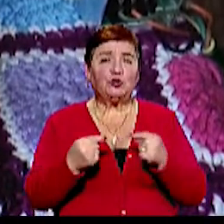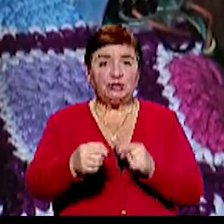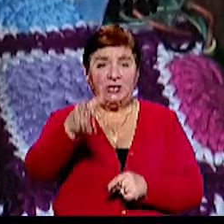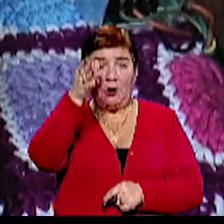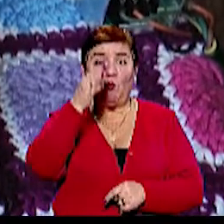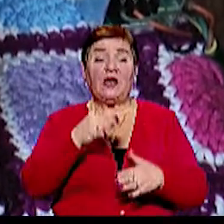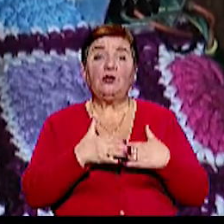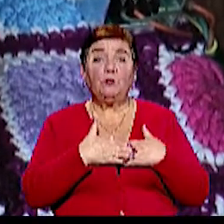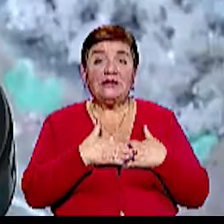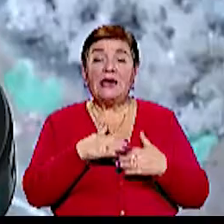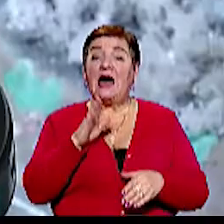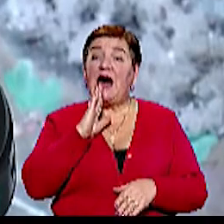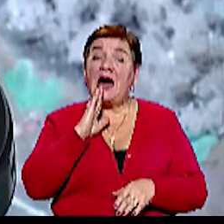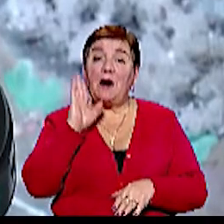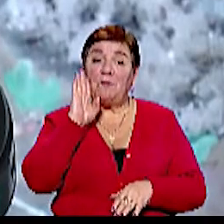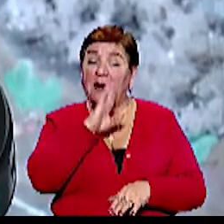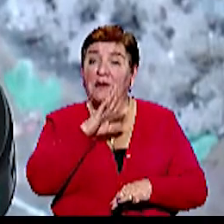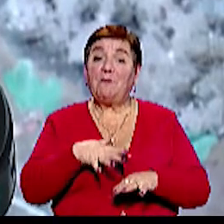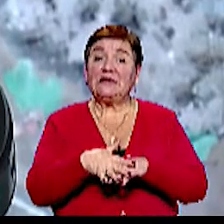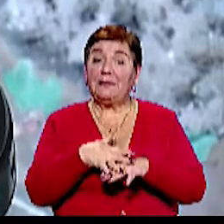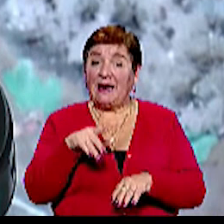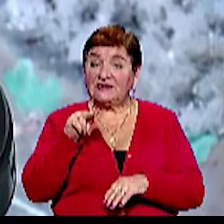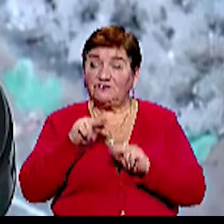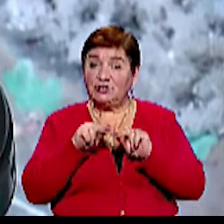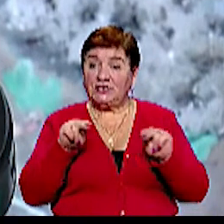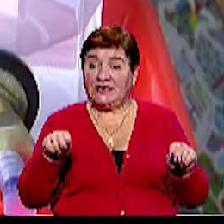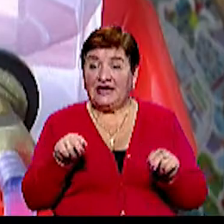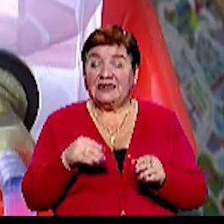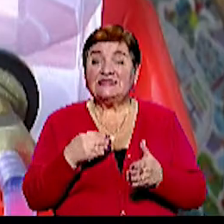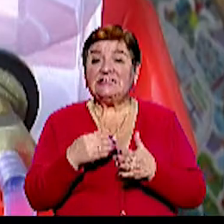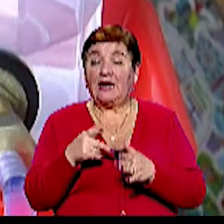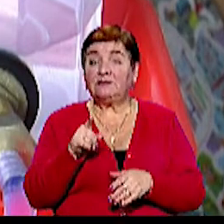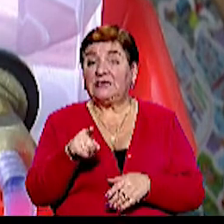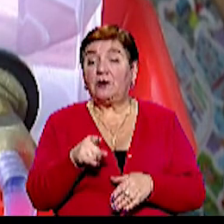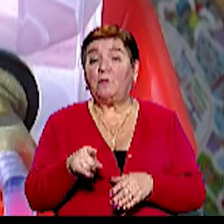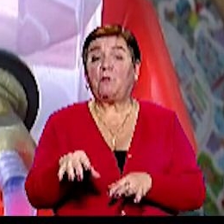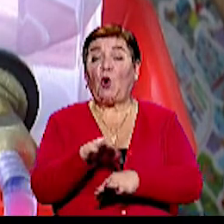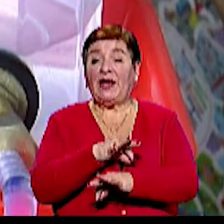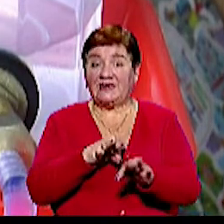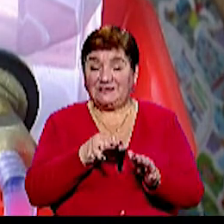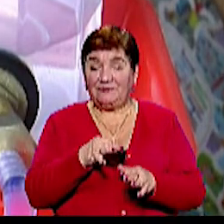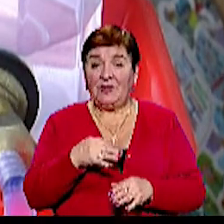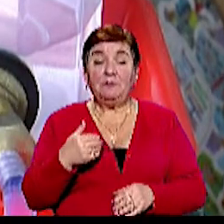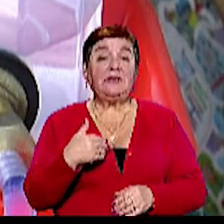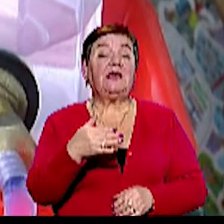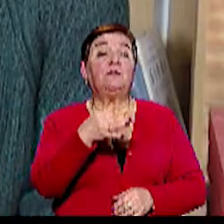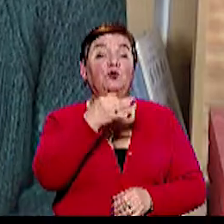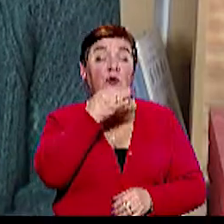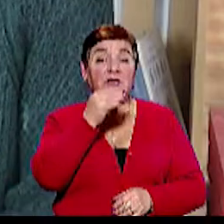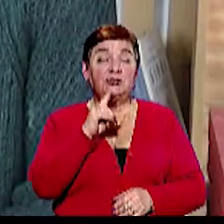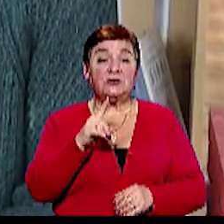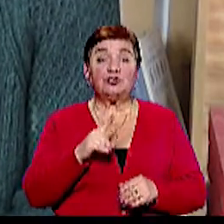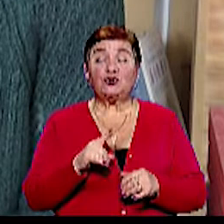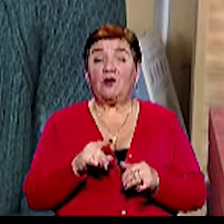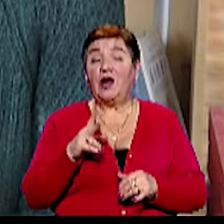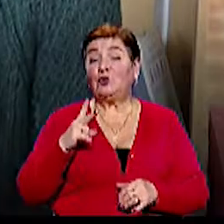за професією вчителька математики. Також допомагає донечці над реалізацією її проєктів. Що нам подобається, що вона розвивається в техніці,